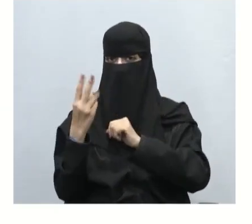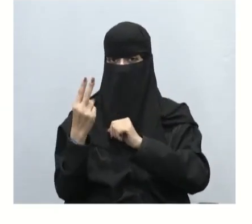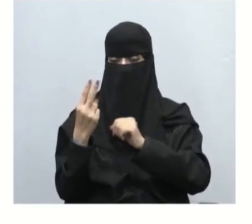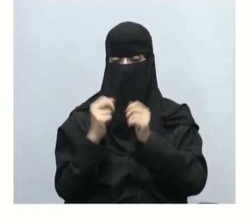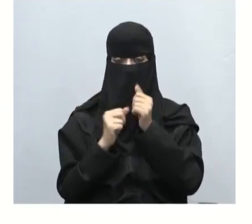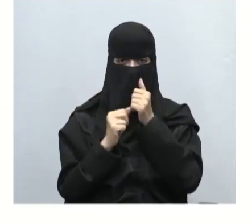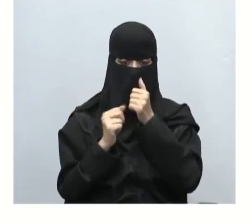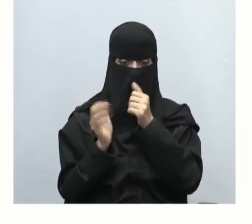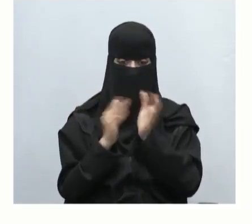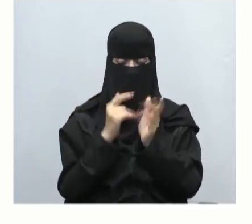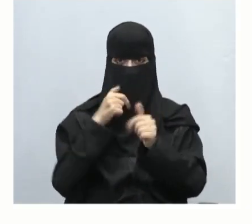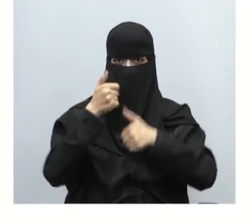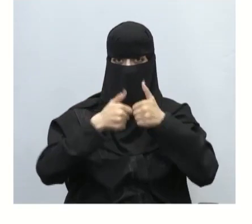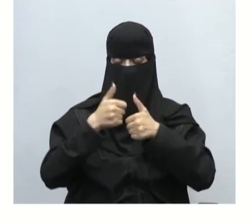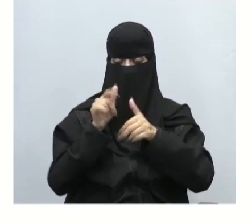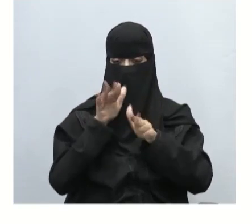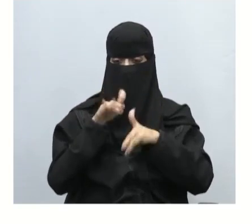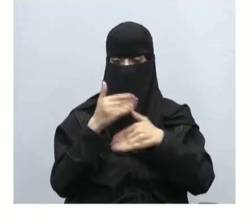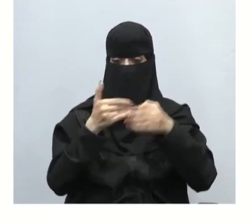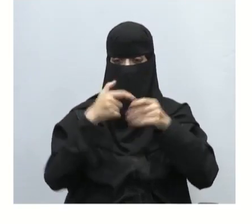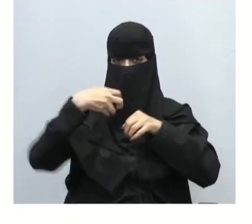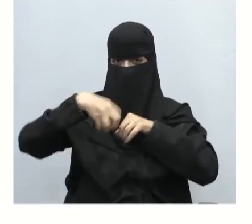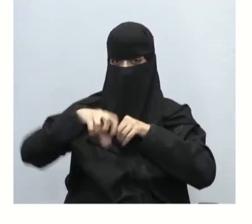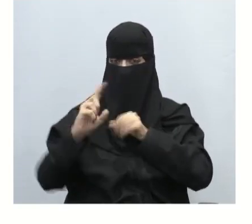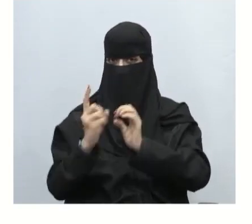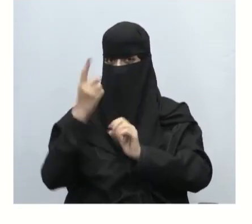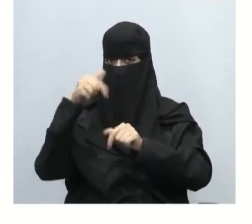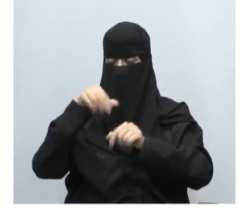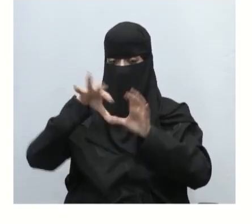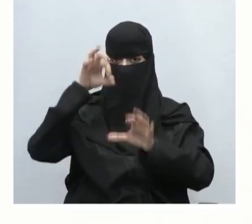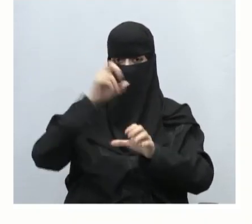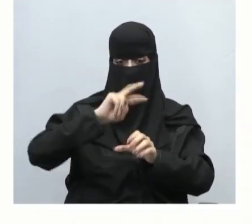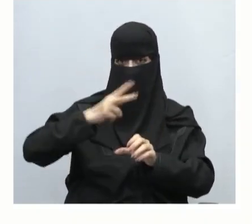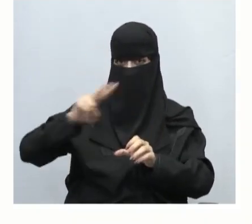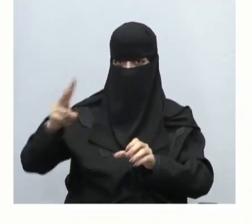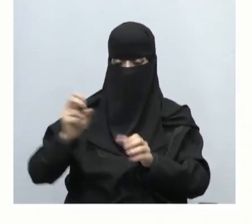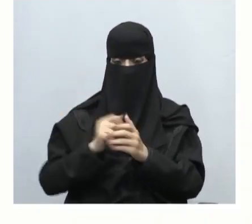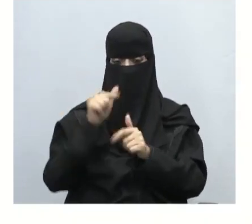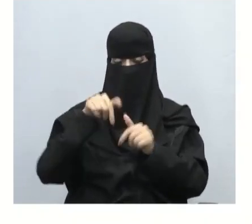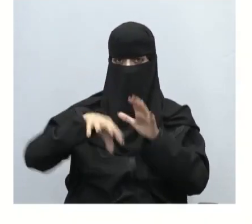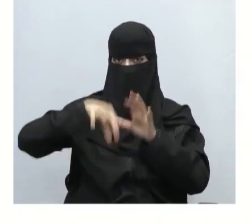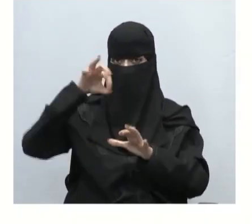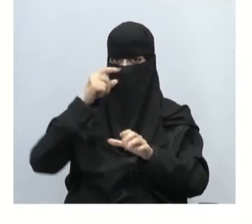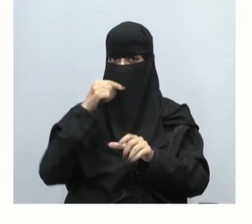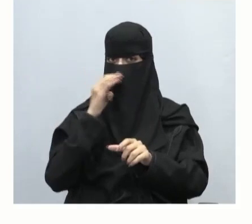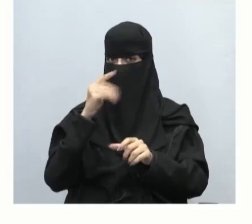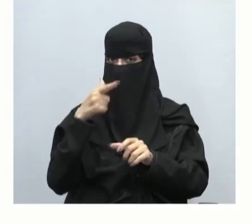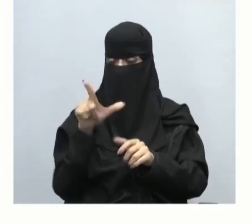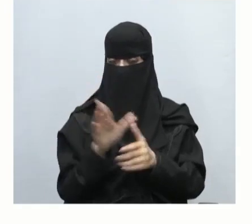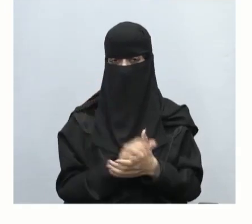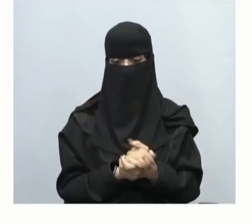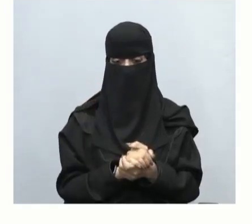الثاني في الاختبار التراكمي في القسم الاول اختيار من متعدد اختر الاجاب